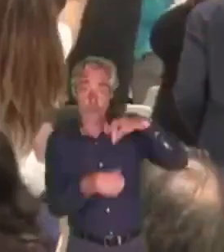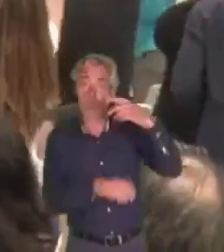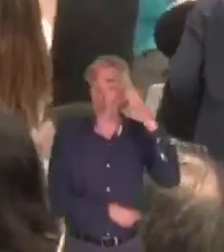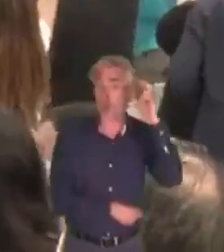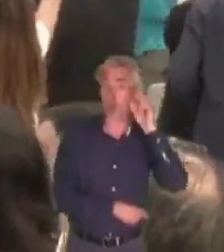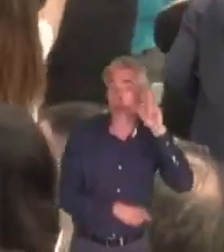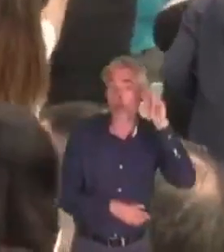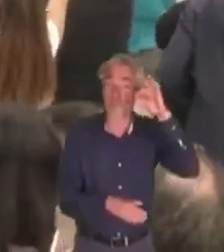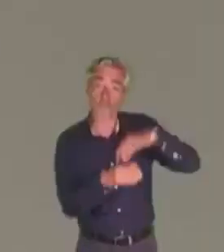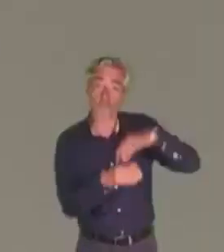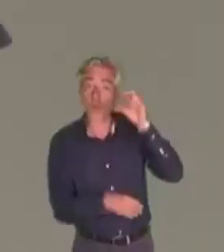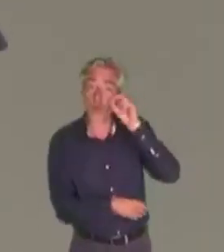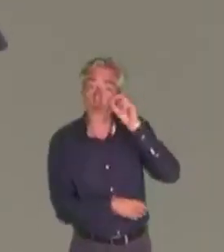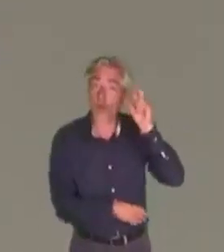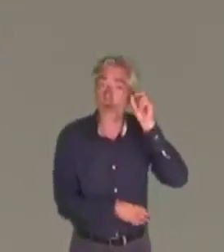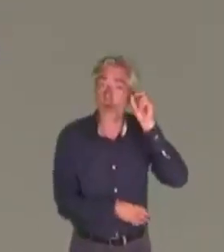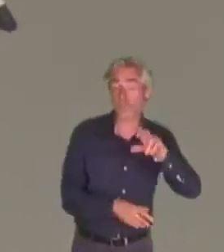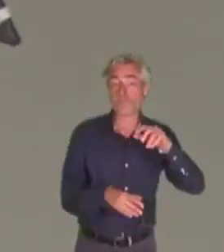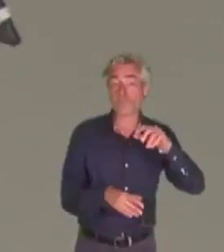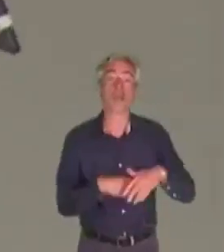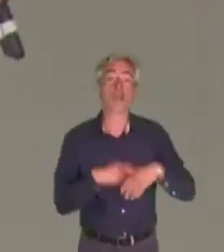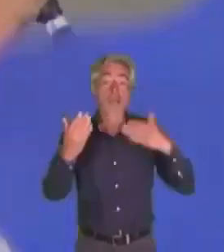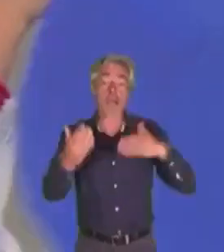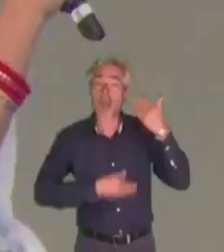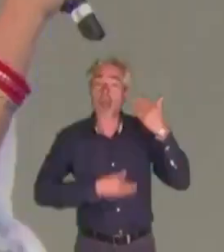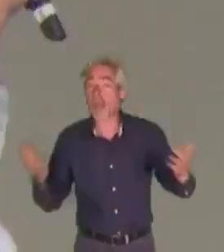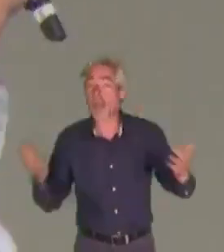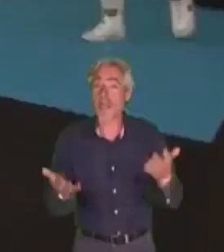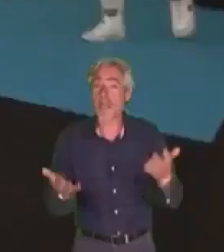Laurent, votez Laurent, allez,